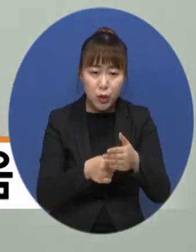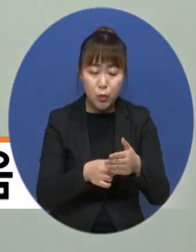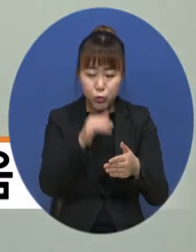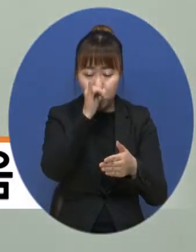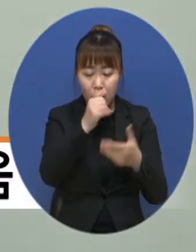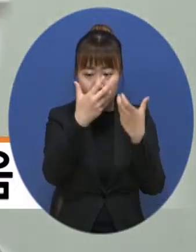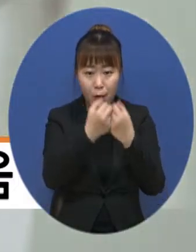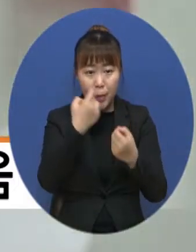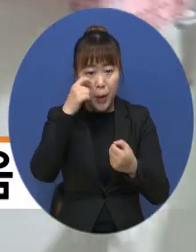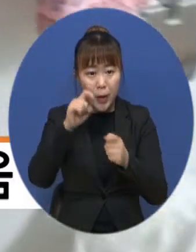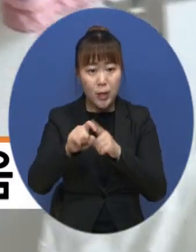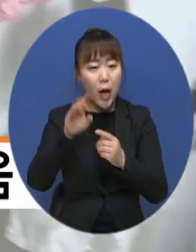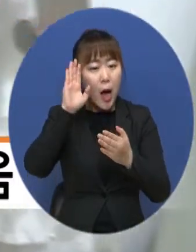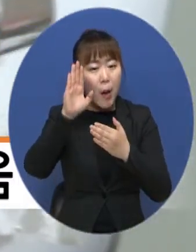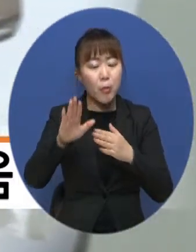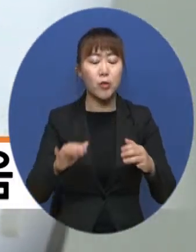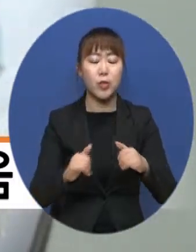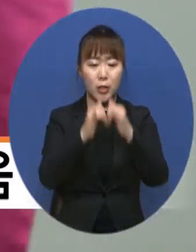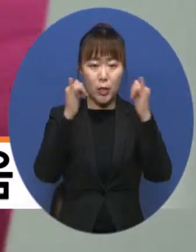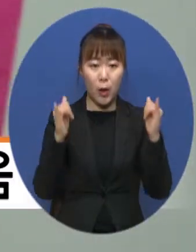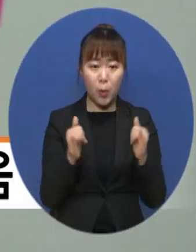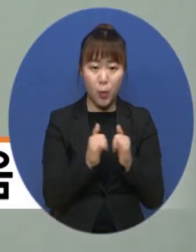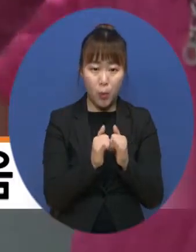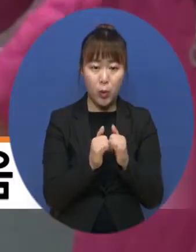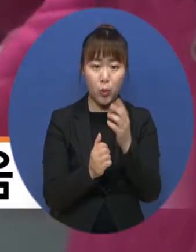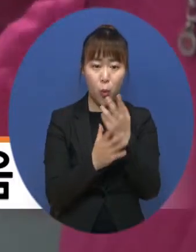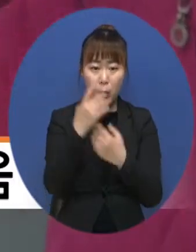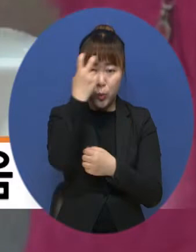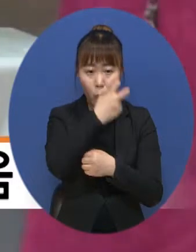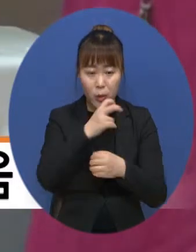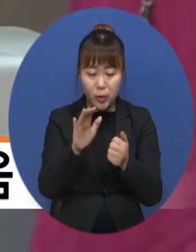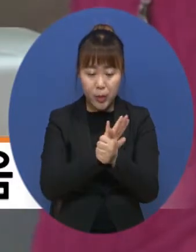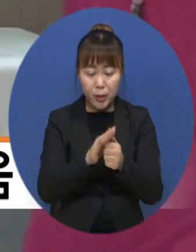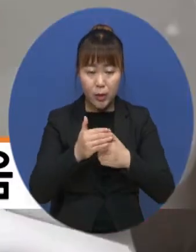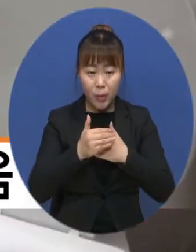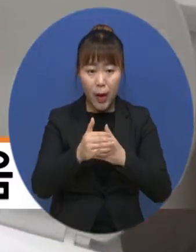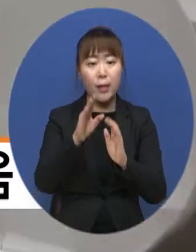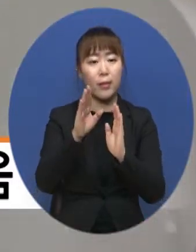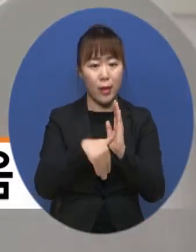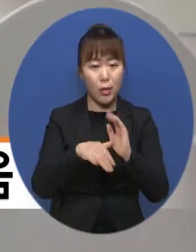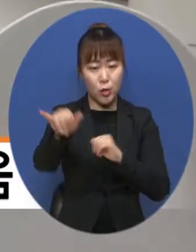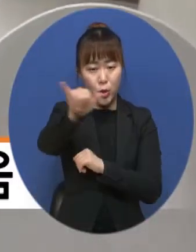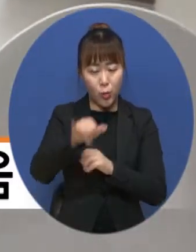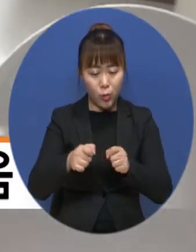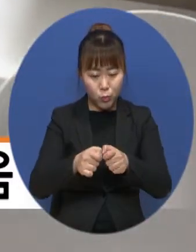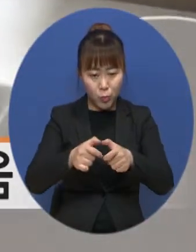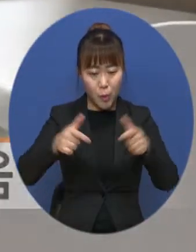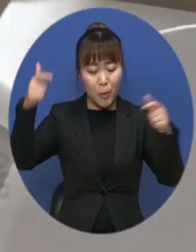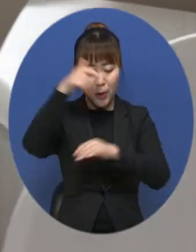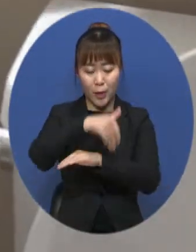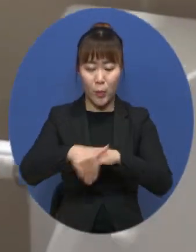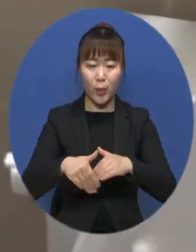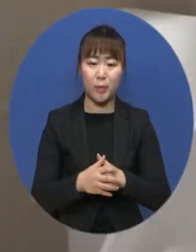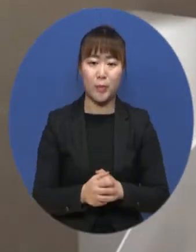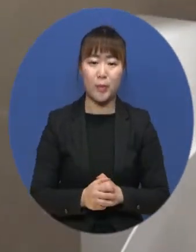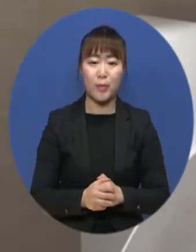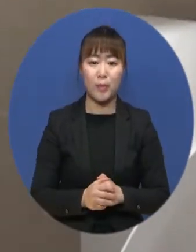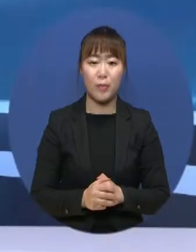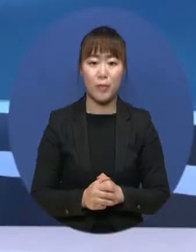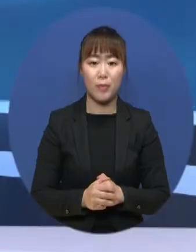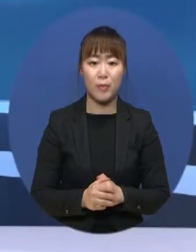발굴해 향후 지역사회 통합 돌봄 서비스 제공 단계에서 전국적으로 확산시켜 나갈 계획입니다.